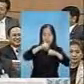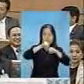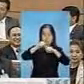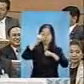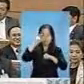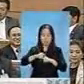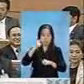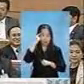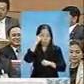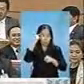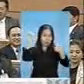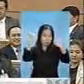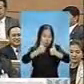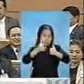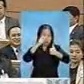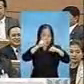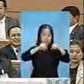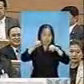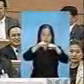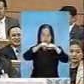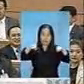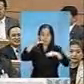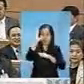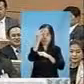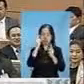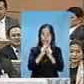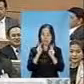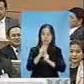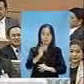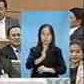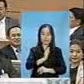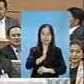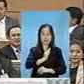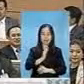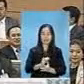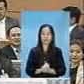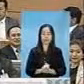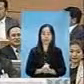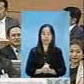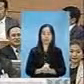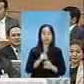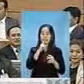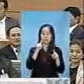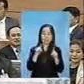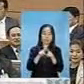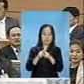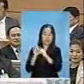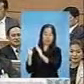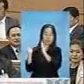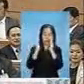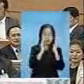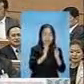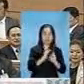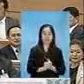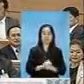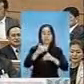ต้องเลือกชกในเวทีมาตรฐานที่กรรมการเป็นกลางยุติธรรมชั้นใดชั้นนั้นเช่นเดียวกันฮะต่